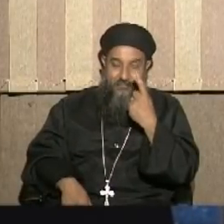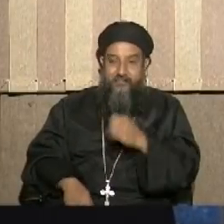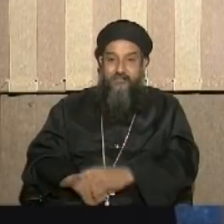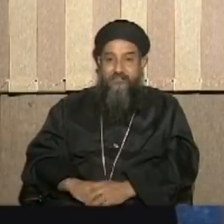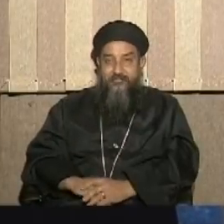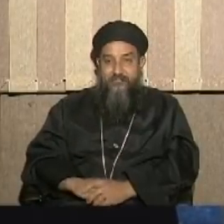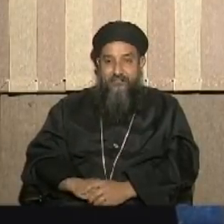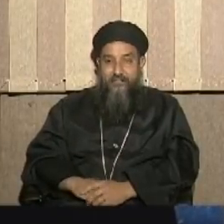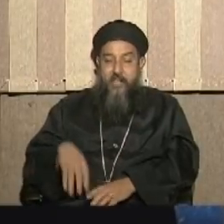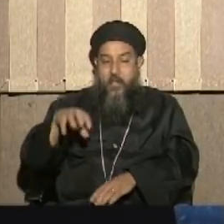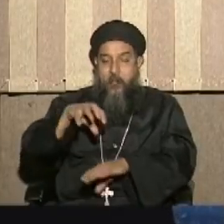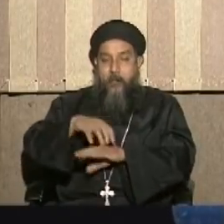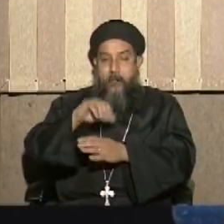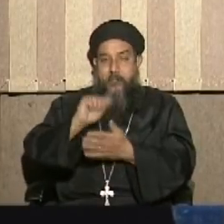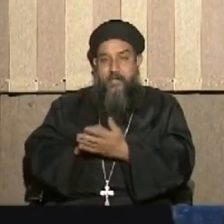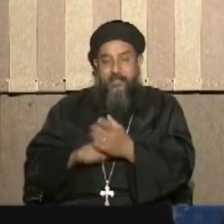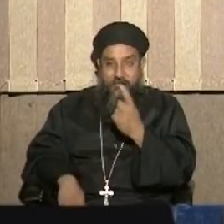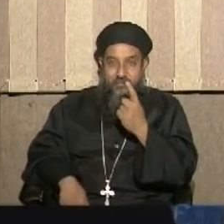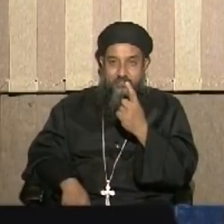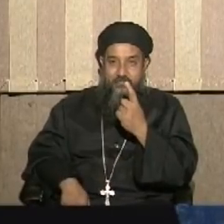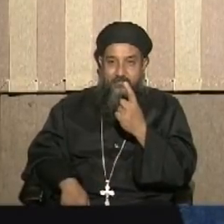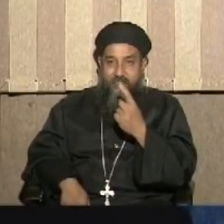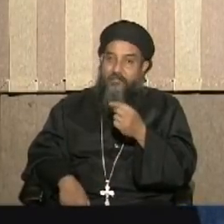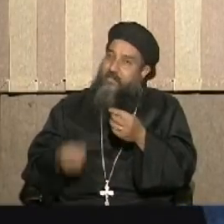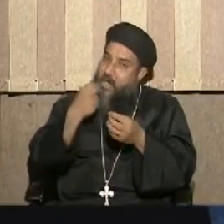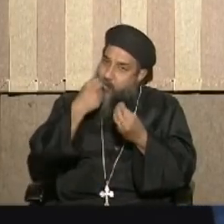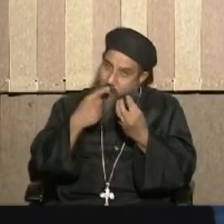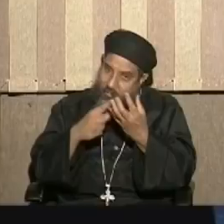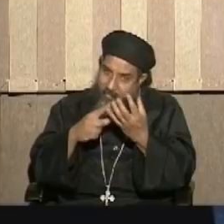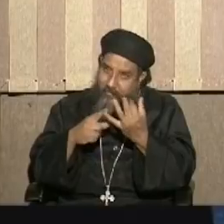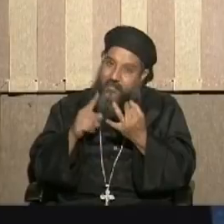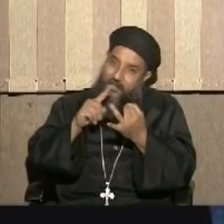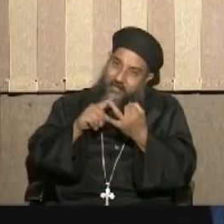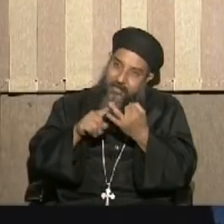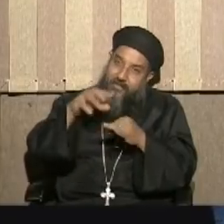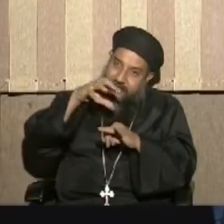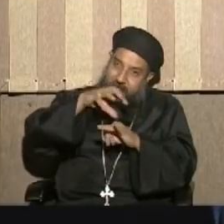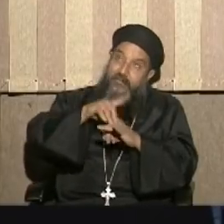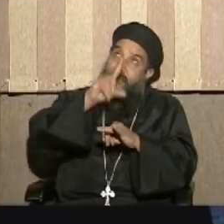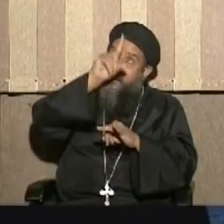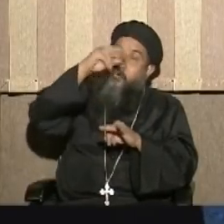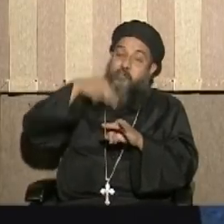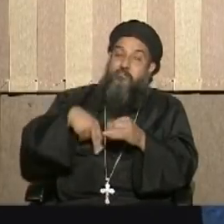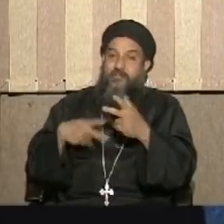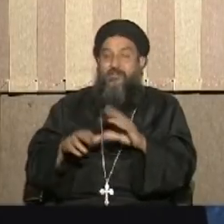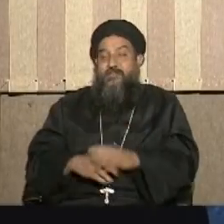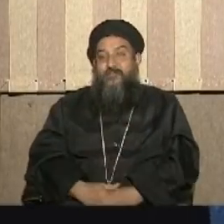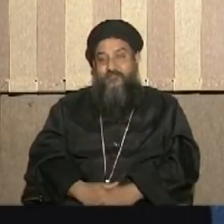عندي مانع يا أولاد، يلا نرتب لقمة وربنا يرتب كل خير.